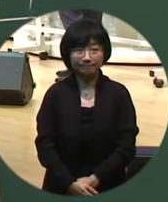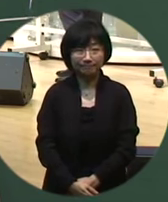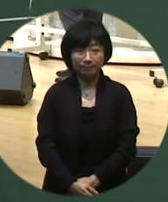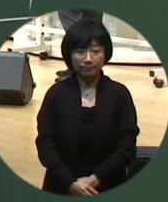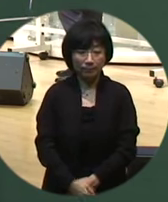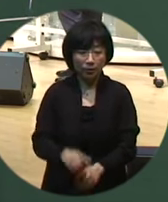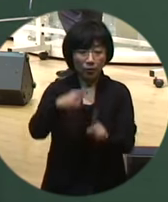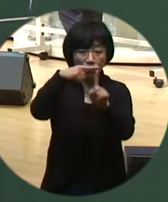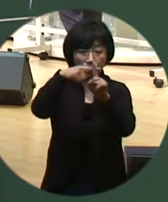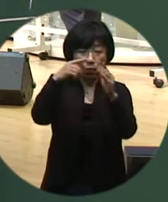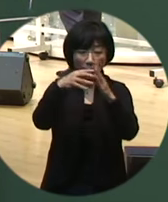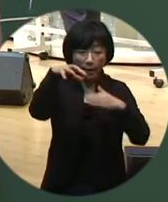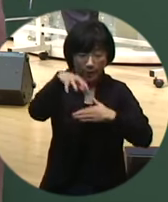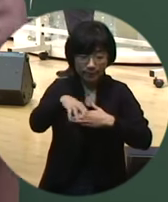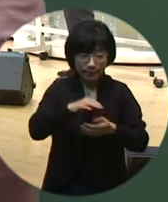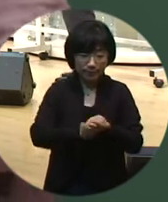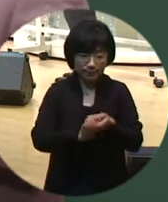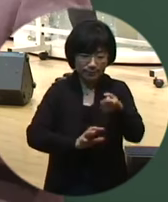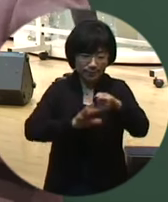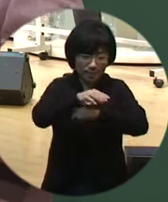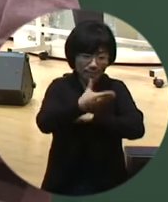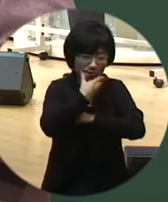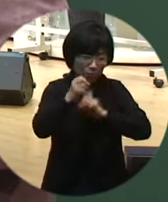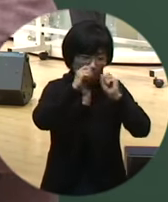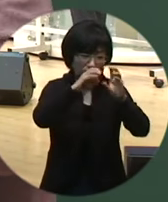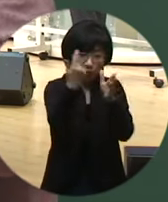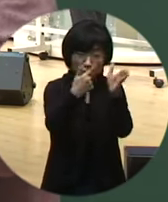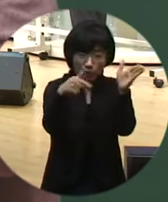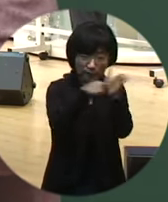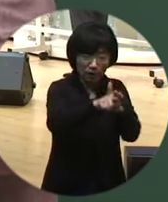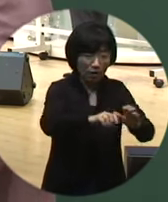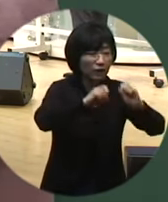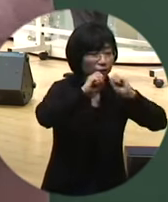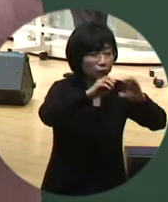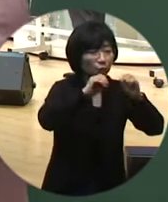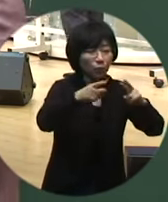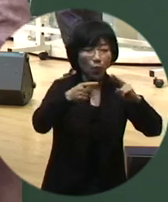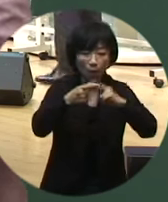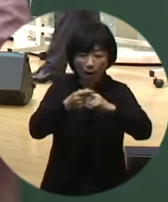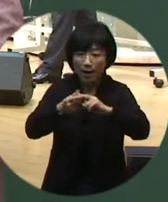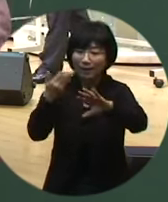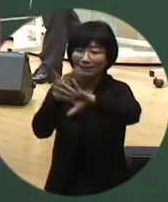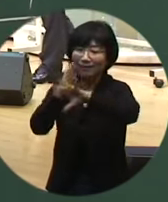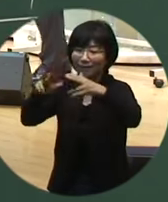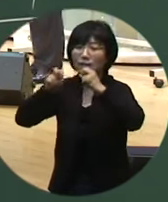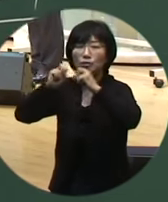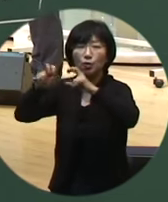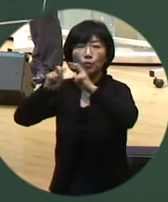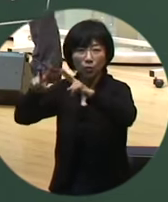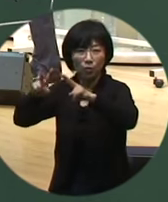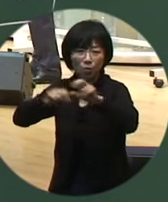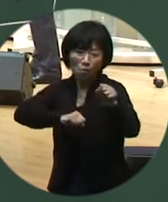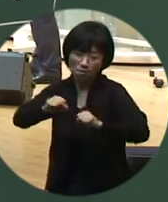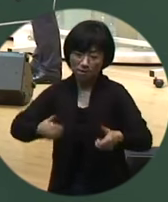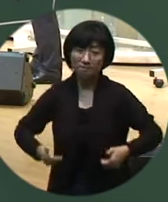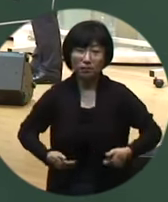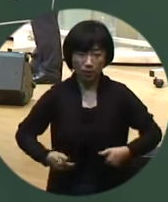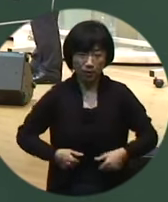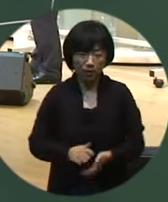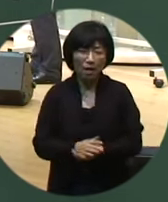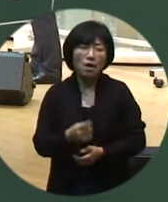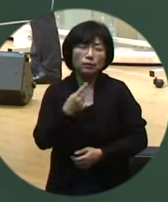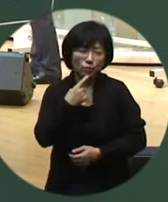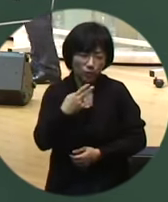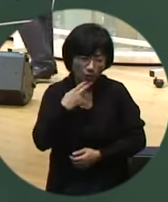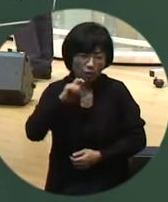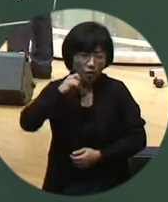전도와 선교를 향해 가야 돼요. The result of the church needs to be that they're headed towards world evangelization for evangelism and missions. 아, 핍박도 온다니까요. Persecution will come. 어려움